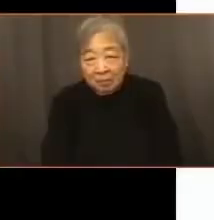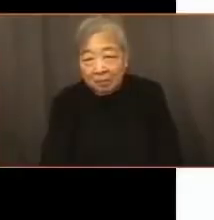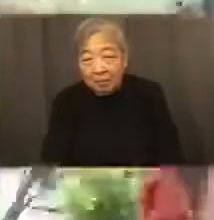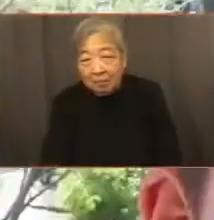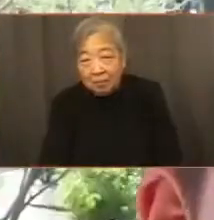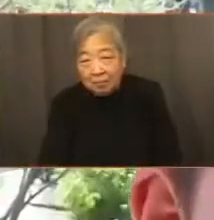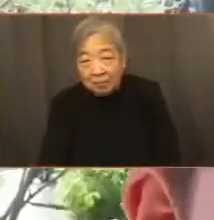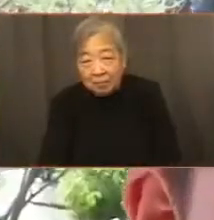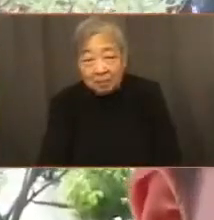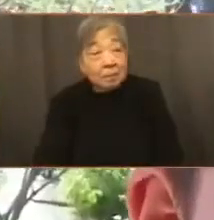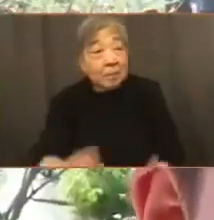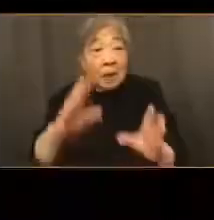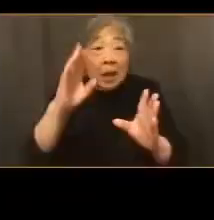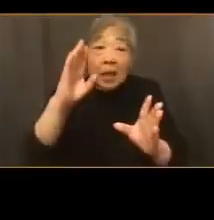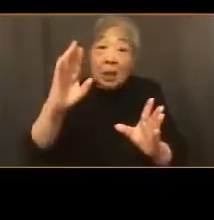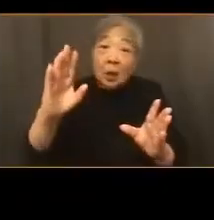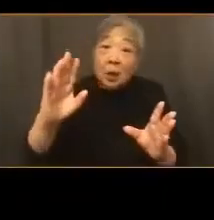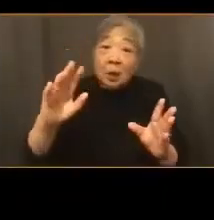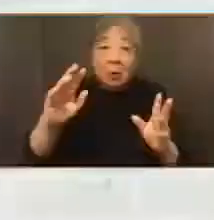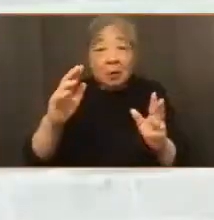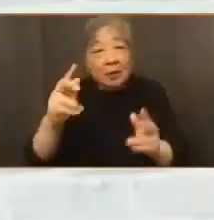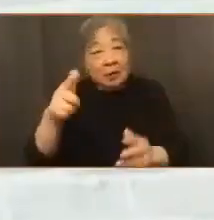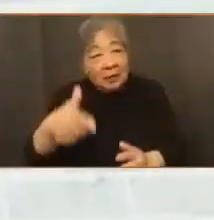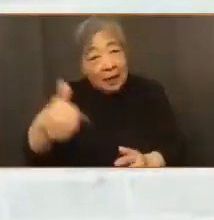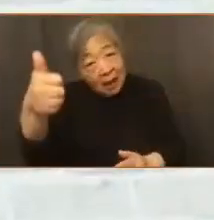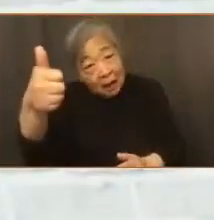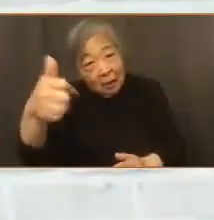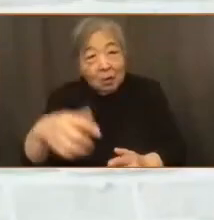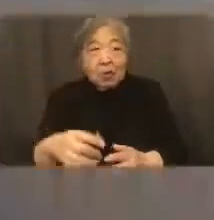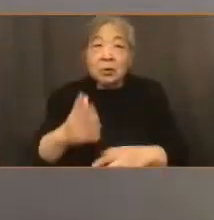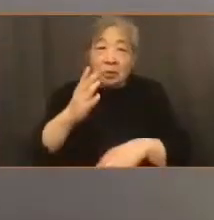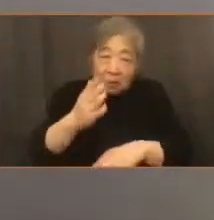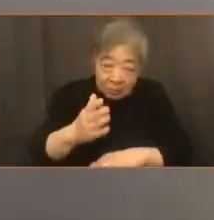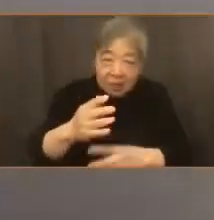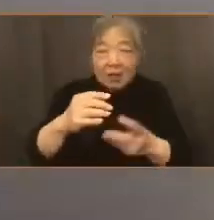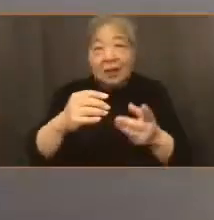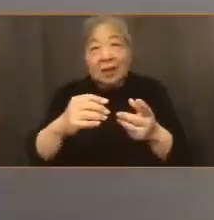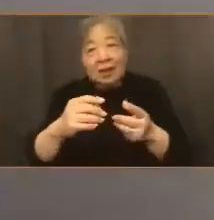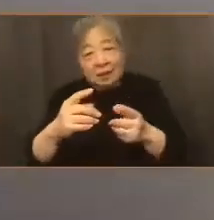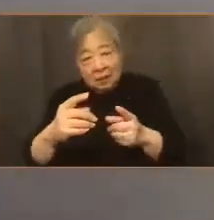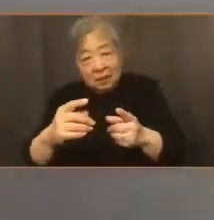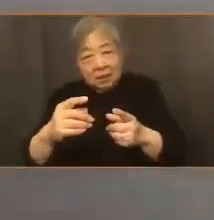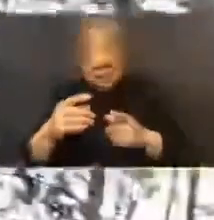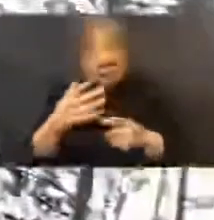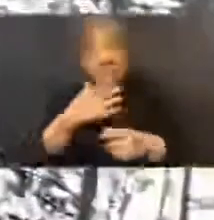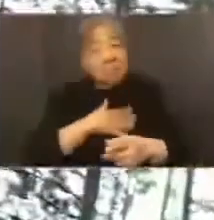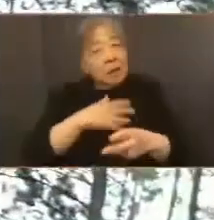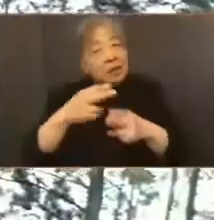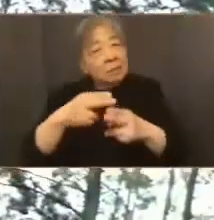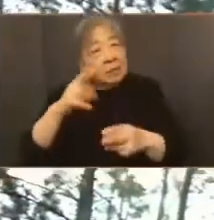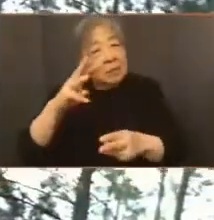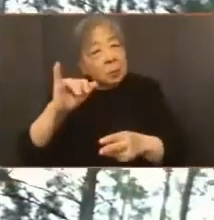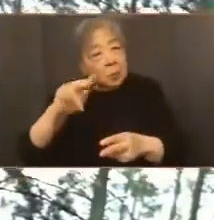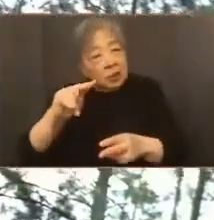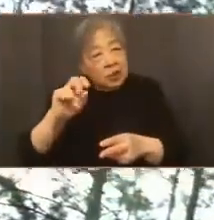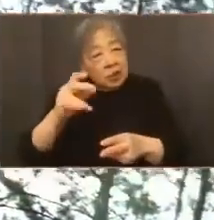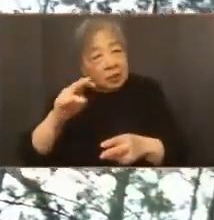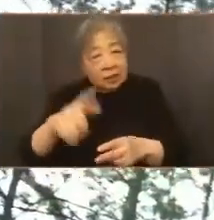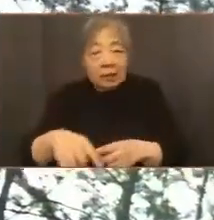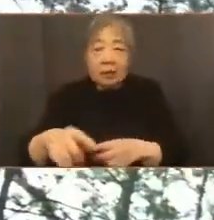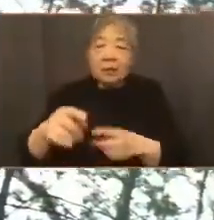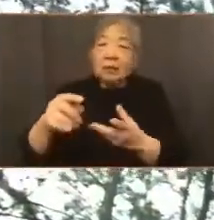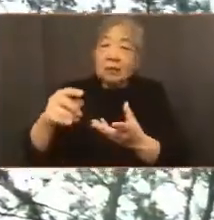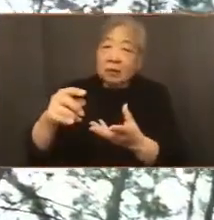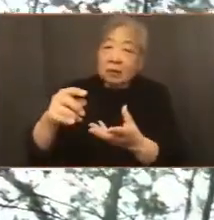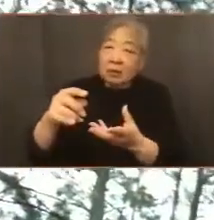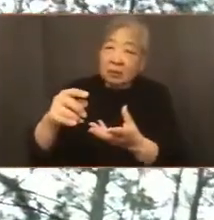Hello everybody. 你好。 Hi, konnichiwa. Hello，大家好。 Hello, my name is Wen Shan Huang. 你好嘛，我嘅名係朱無